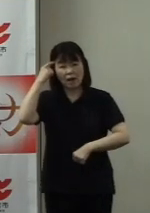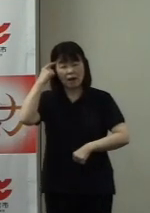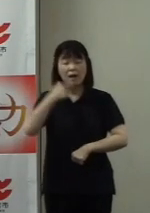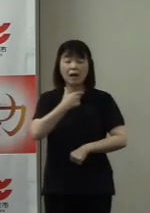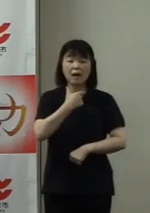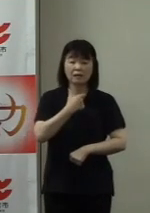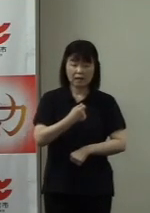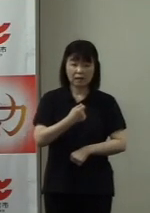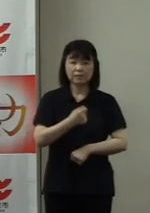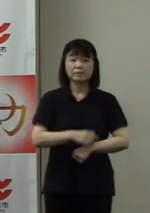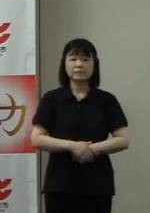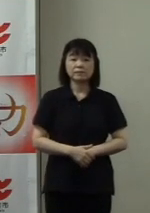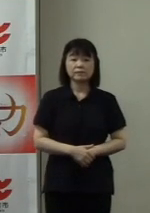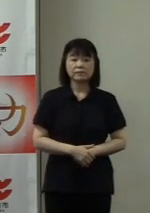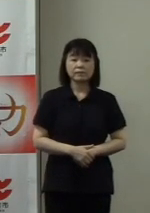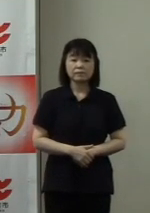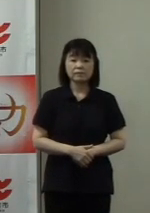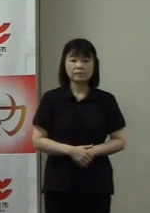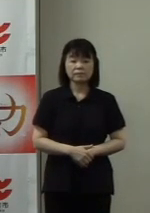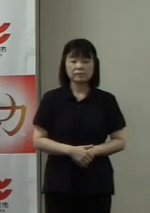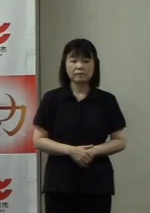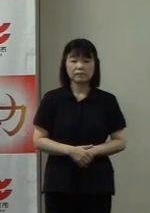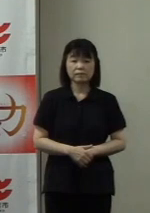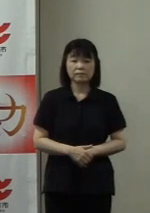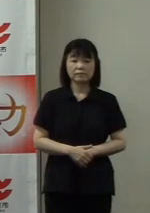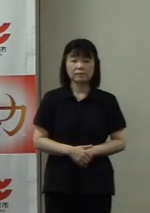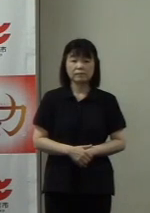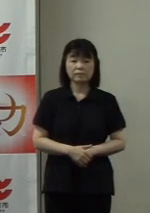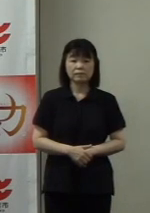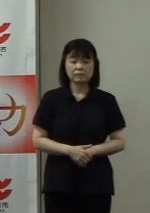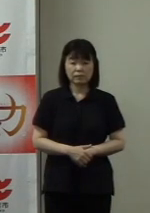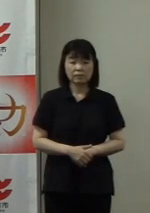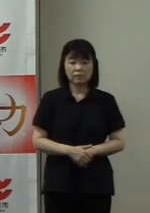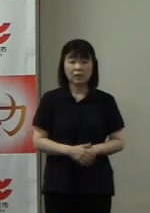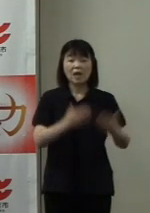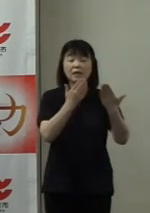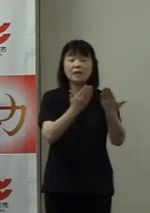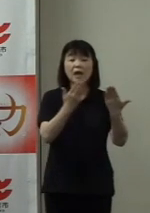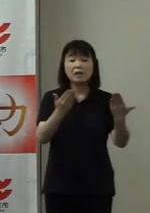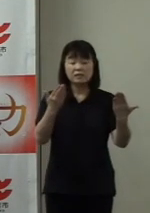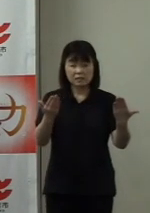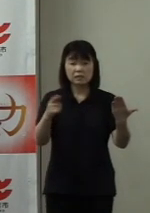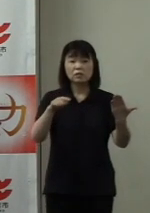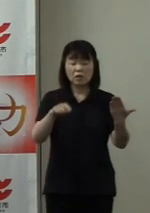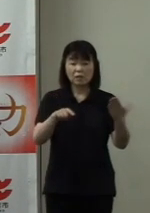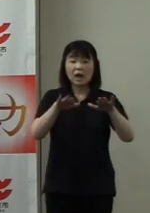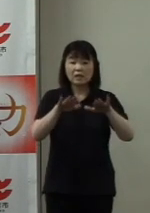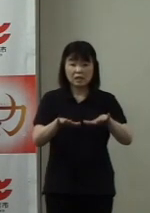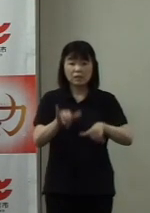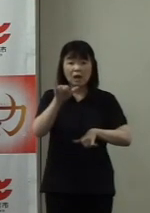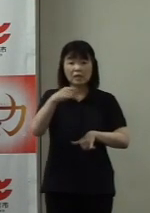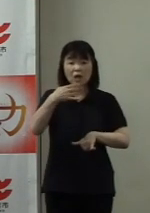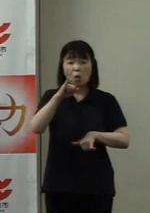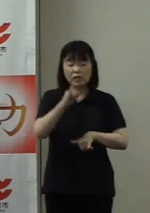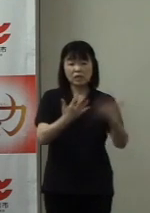ますし、今部分的にありますけども、展示もすでに八重の森のところで